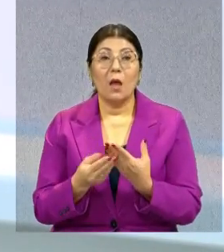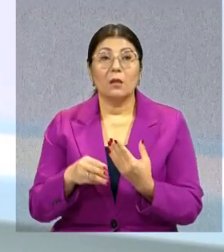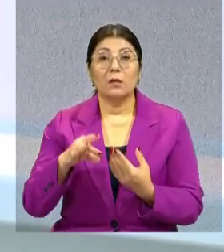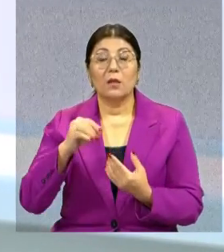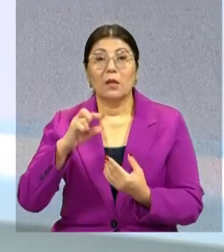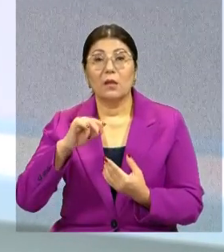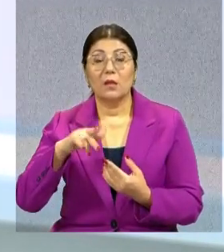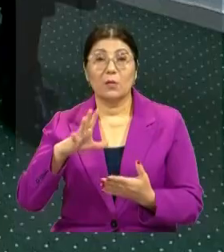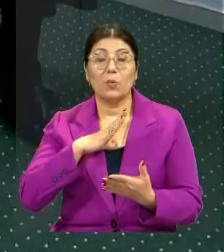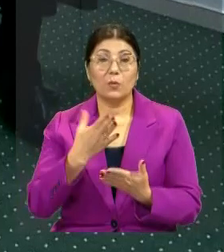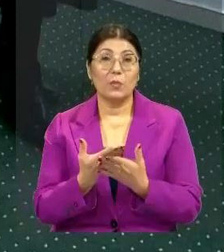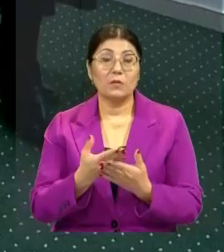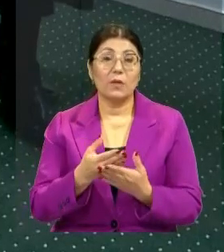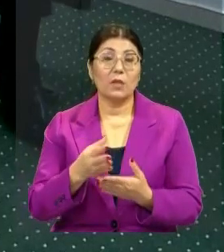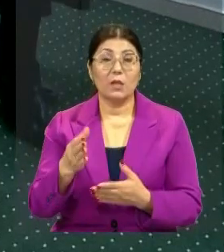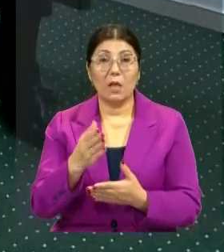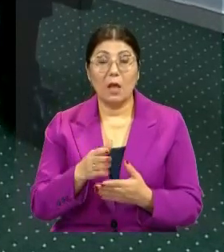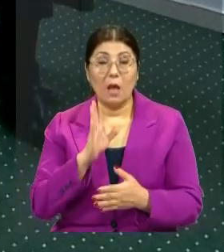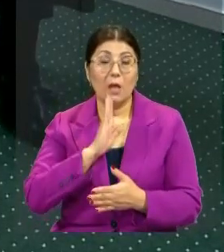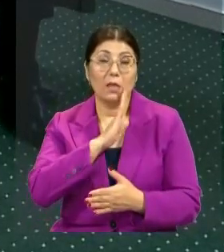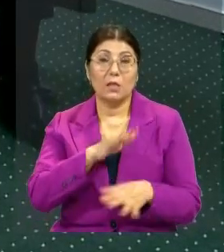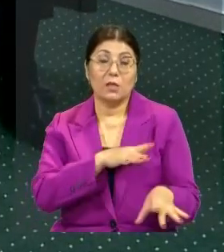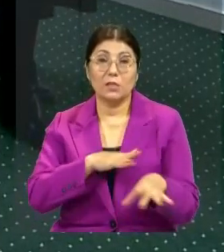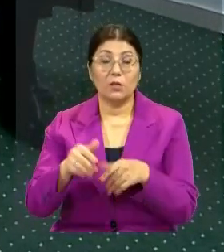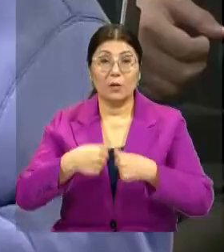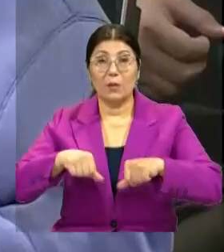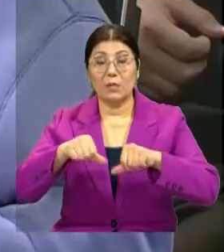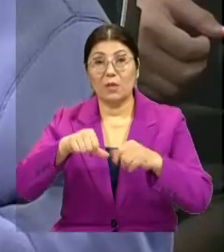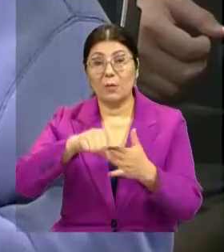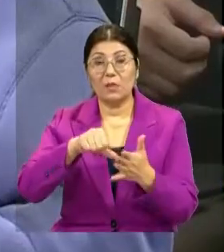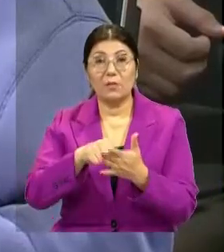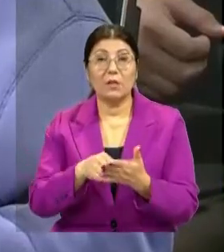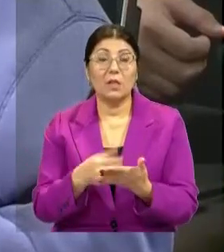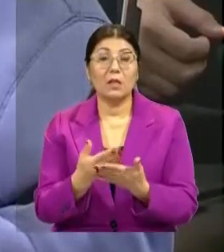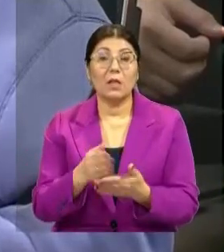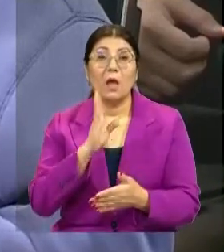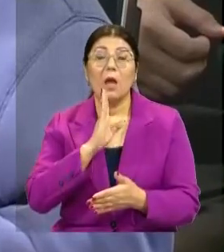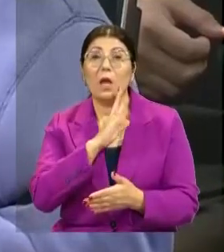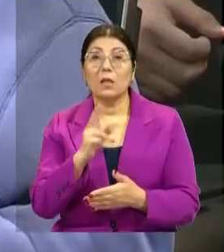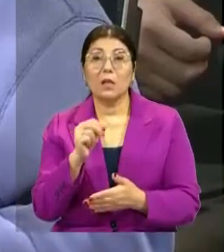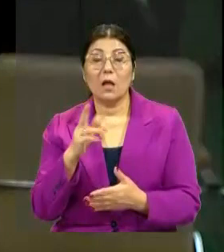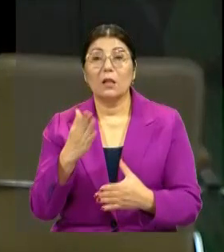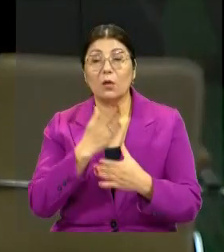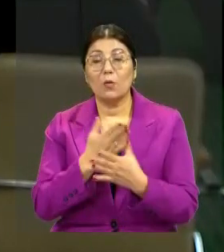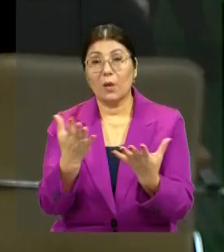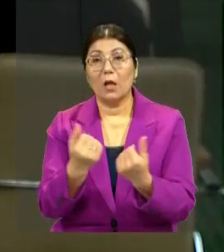және отбасылық демографиялық саясат жөніндегі комиссияның мүшелері жапа шеккендерге қайда бару, не істеу, қалай көмектесу керектігін